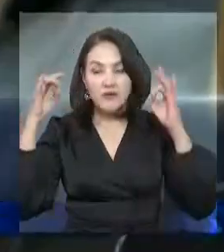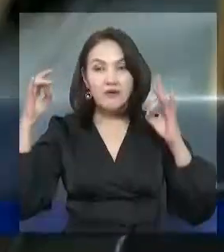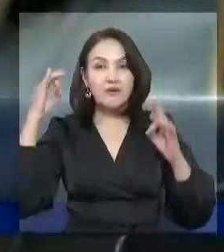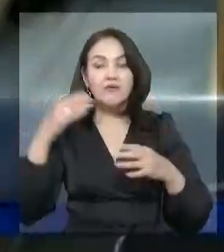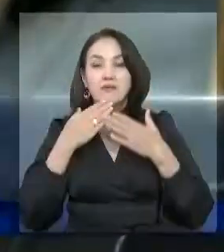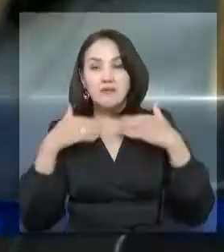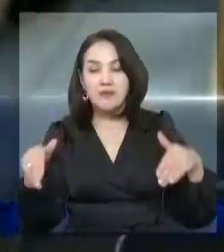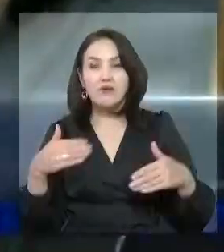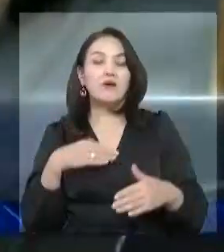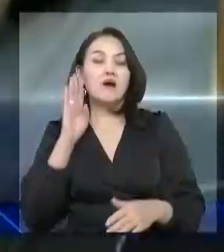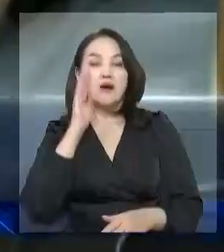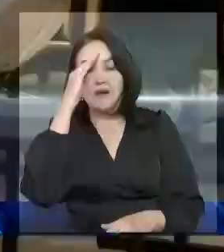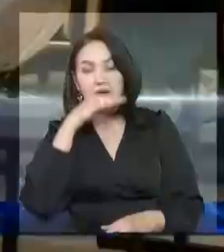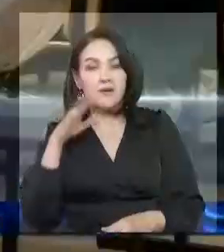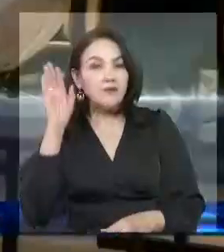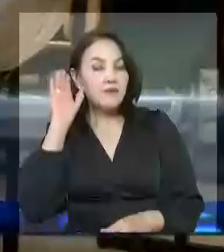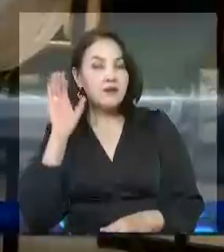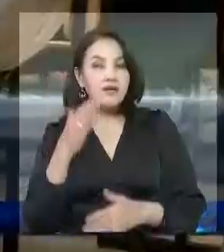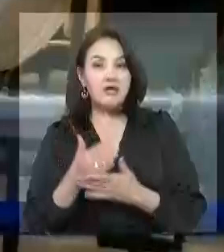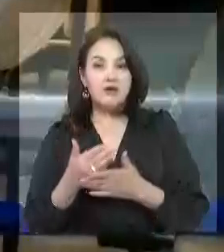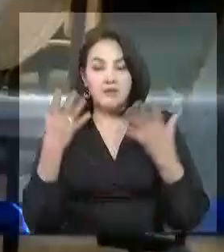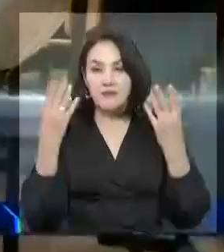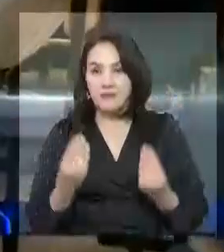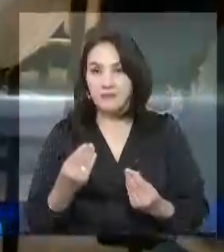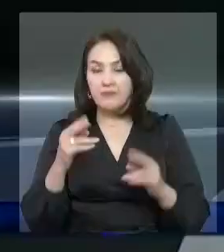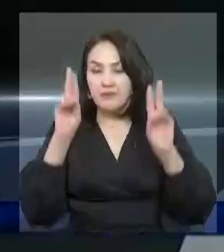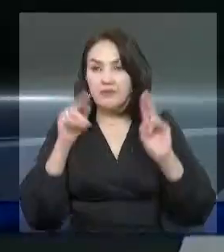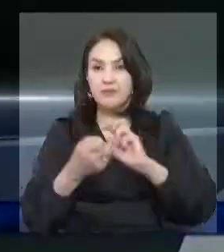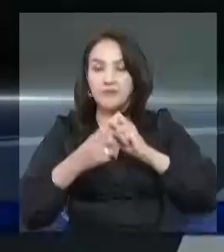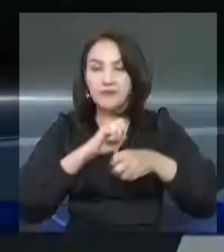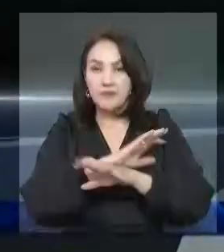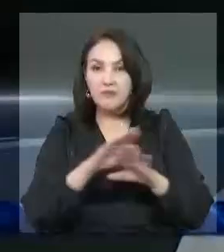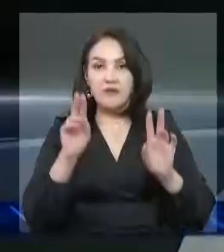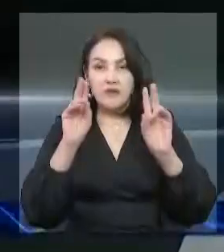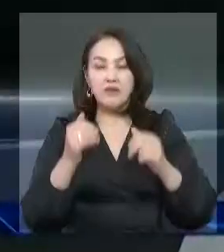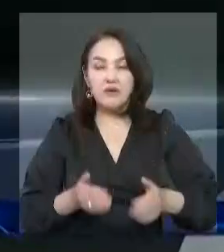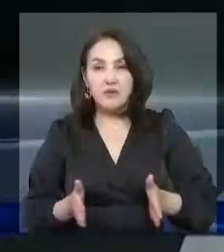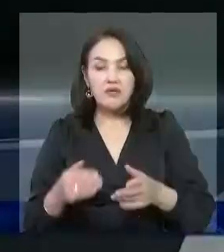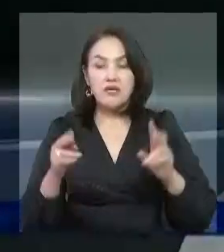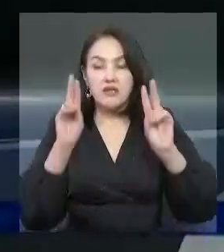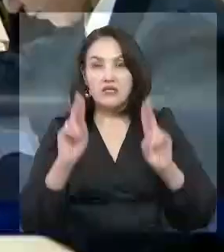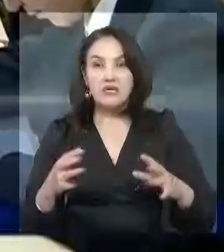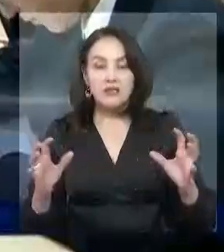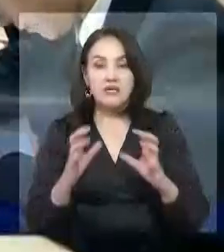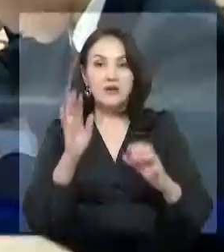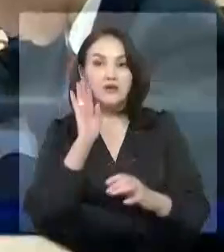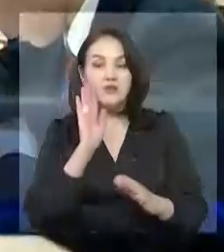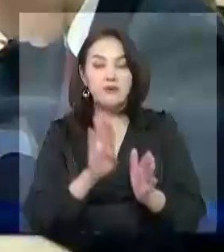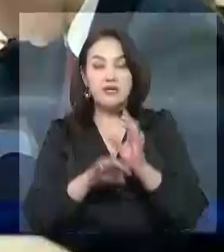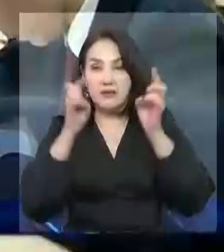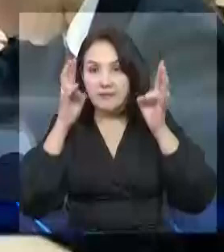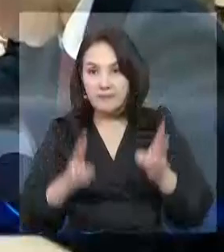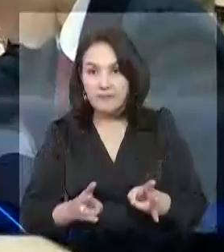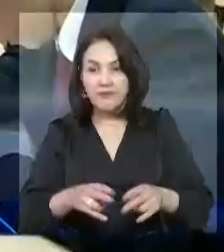түлектер мен олардың ата-аналарына үндеу жасады. Аталған күні қоғамдық тәртіпті бұзбауға, жол ережесін сақтауға және су қоймаларында қауіпсіздік